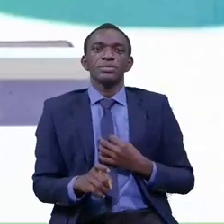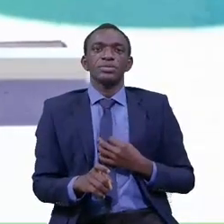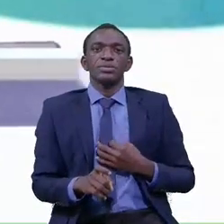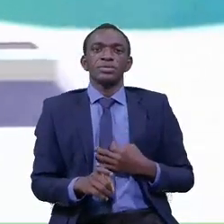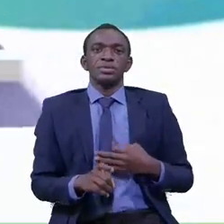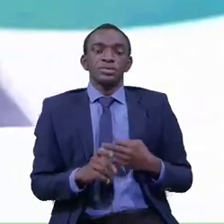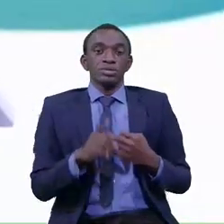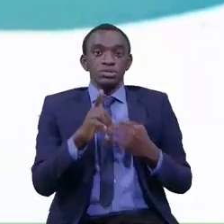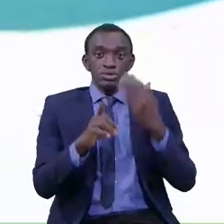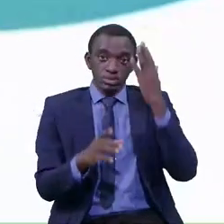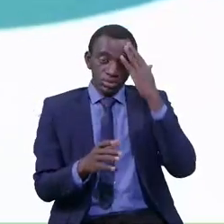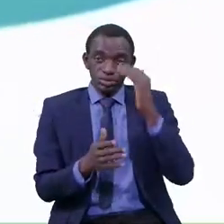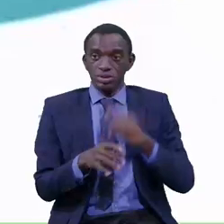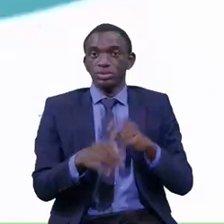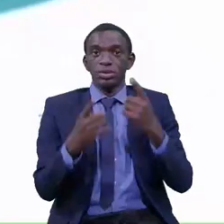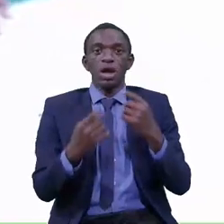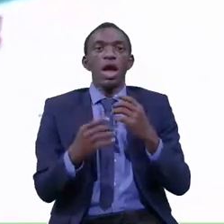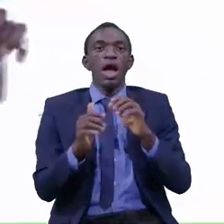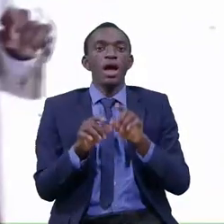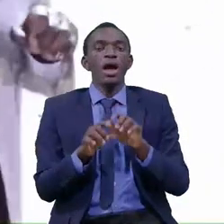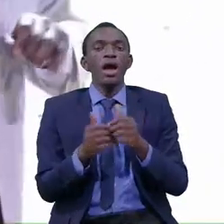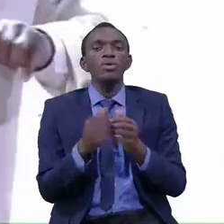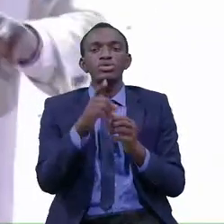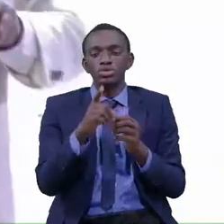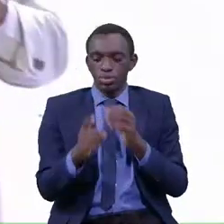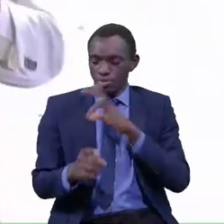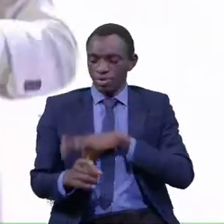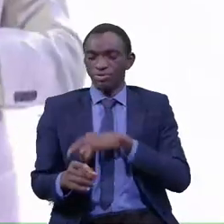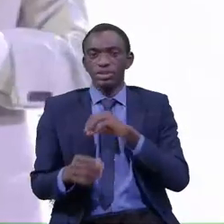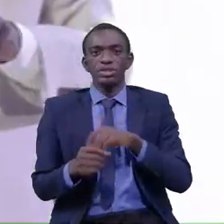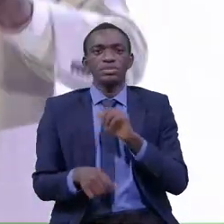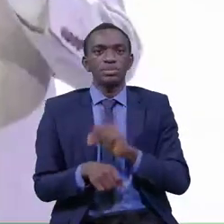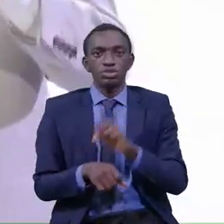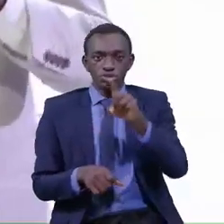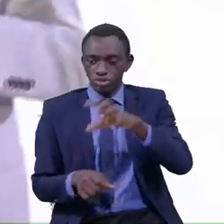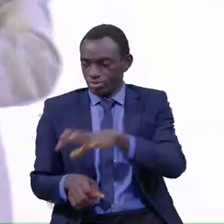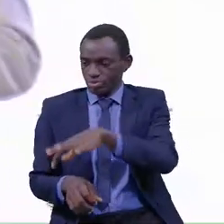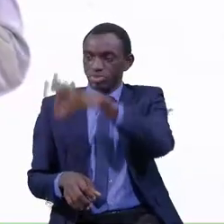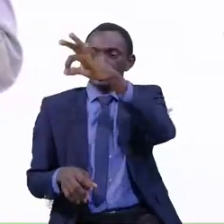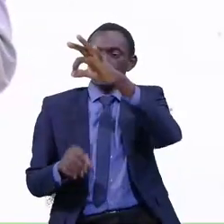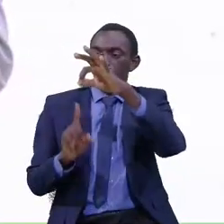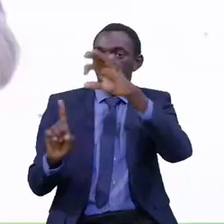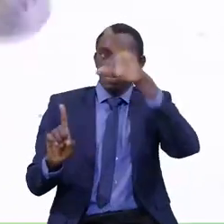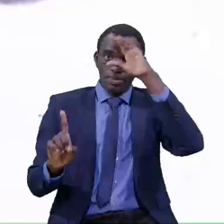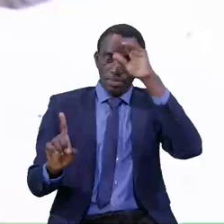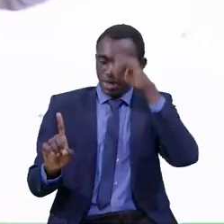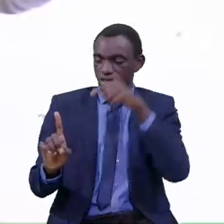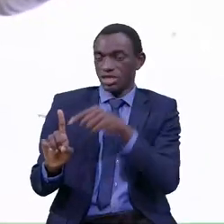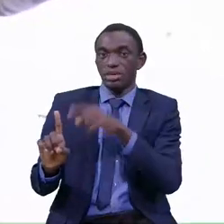de ton utilité dans le ministère. Prends un homme, même dans l'Ancien Testament. Et vous avez Élie.